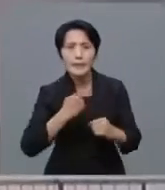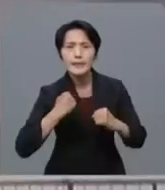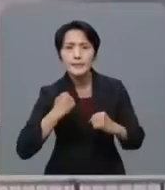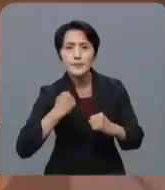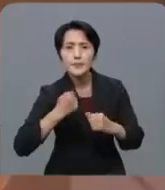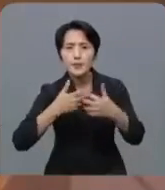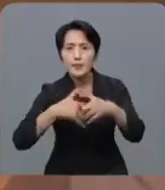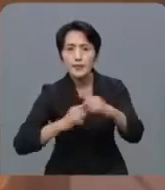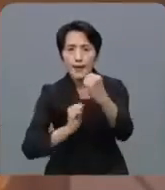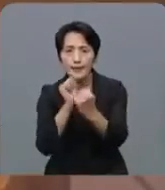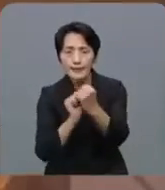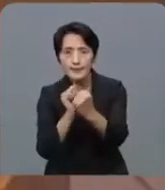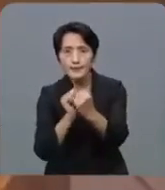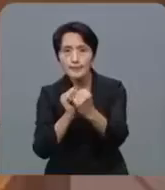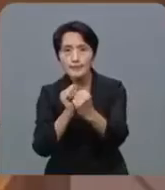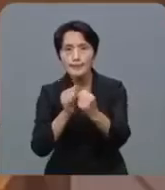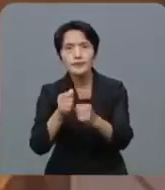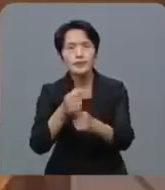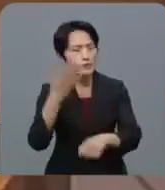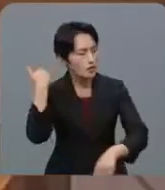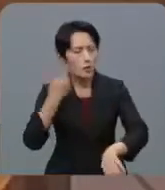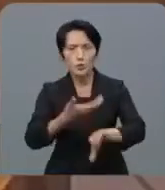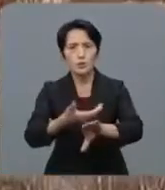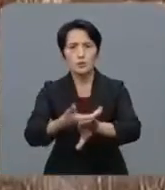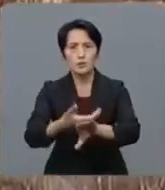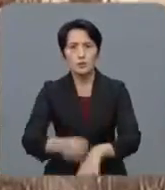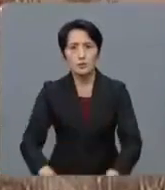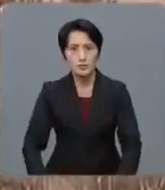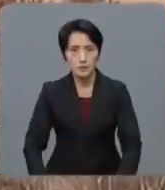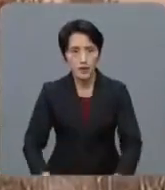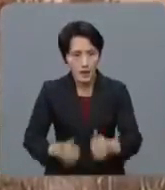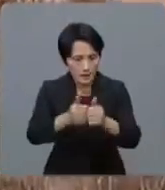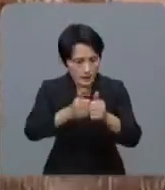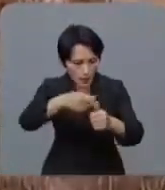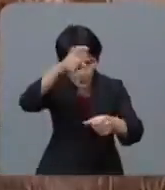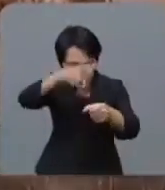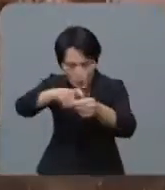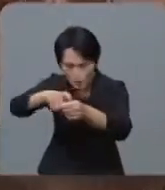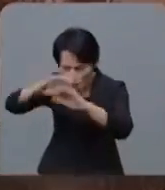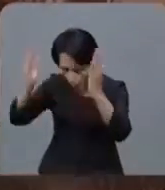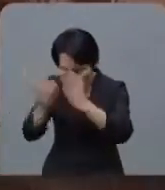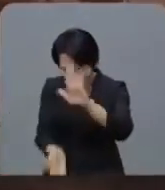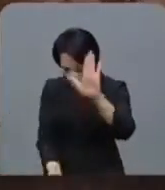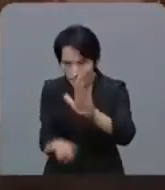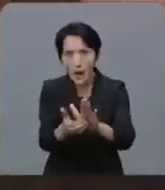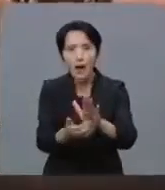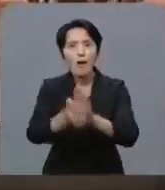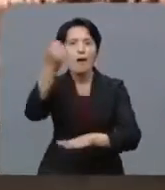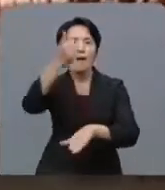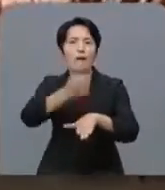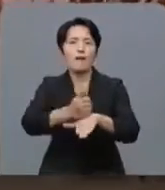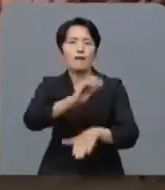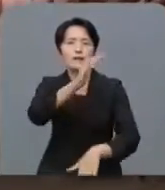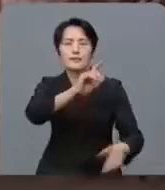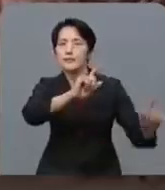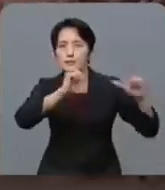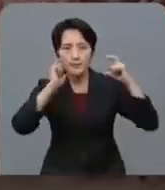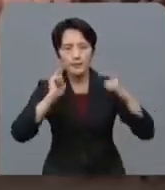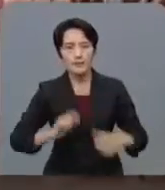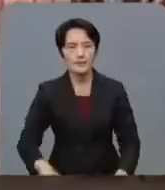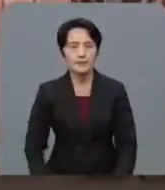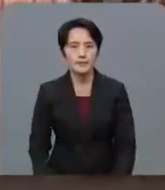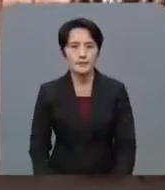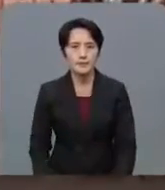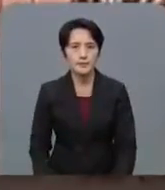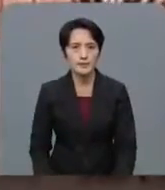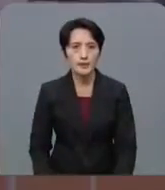采用鞍部化的导弹燃料系统和发动机的稳定性，所有技术指标均满足设计要求。